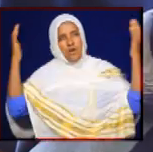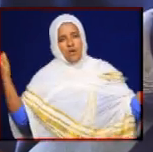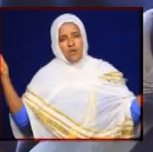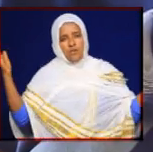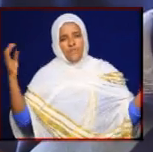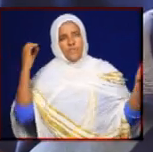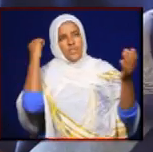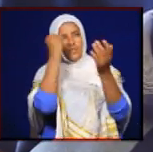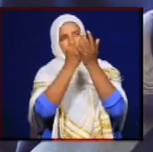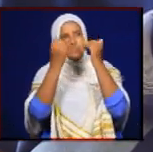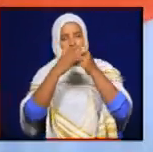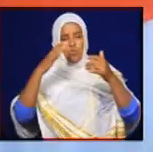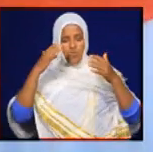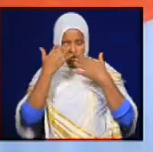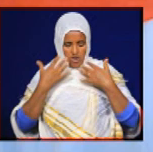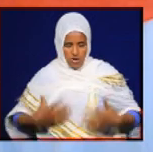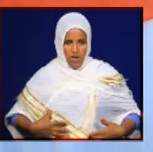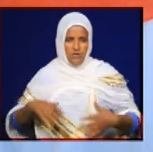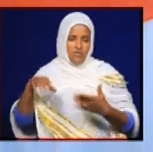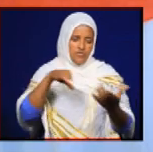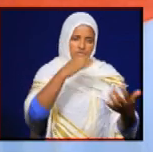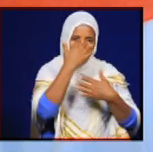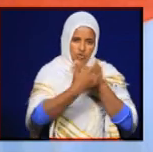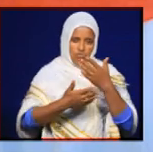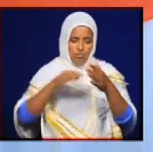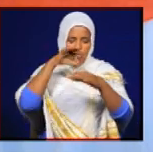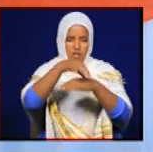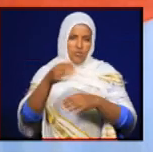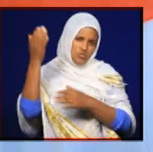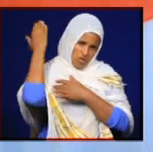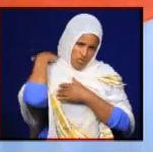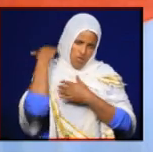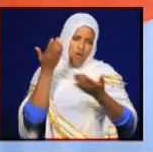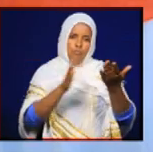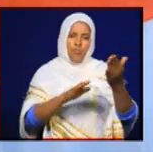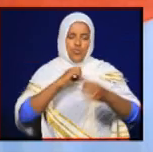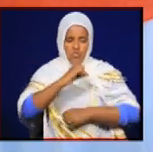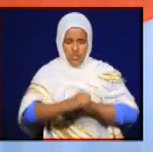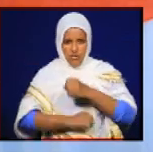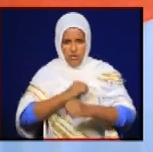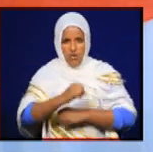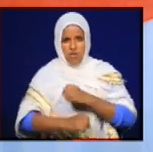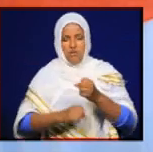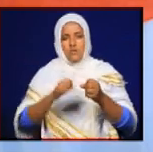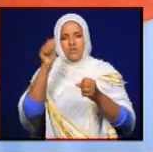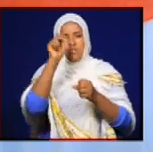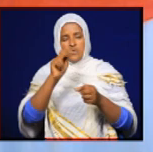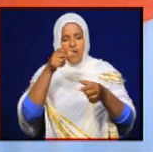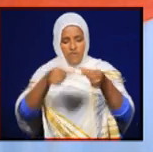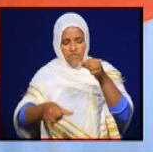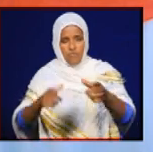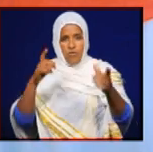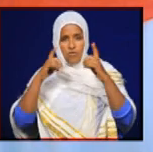ጭንካር የተበሳው አካል የፈሰሰው ደሙ የተላጠው ጀርባ ሞት ስቃይ ድካሙ